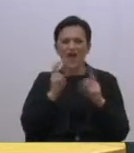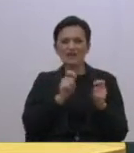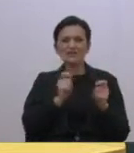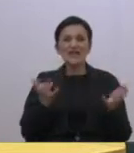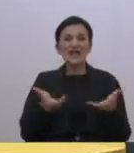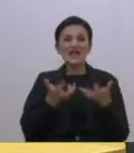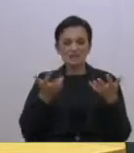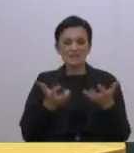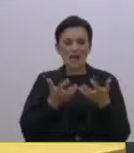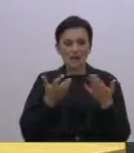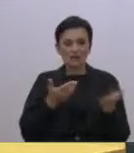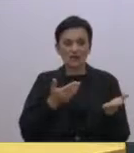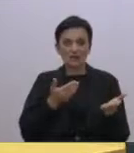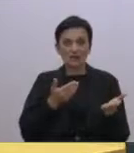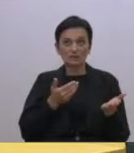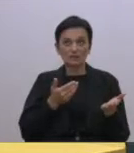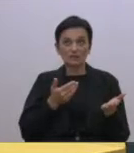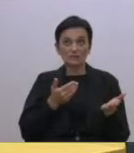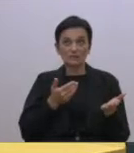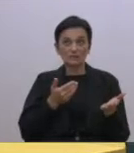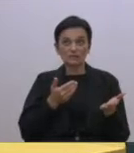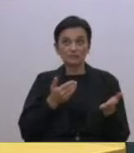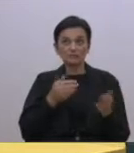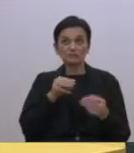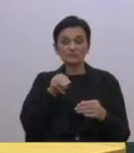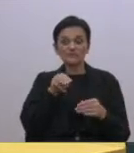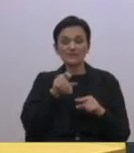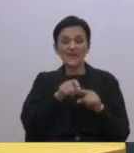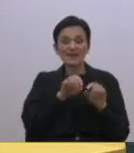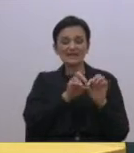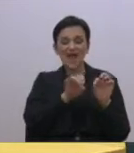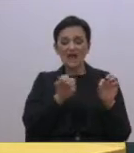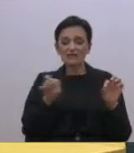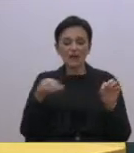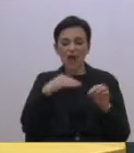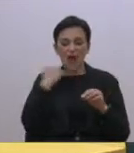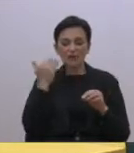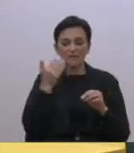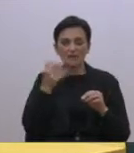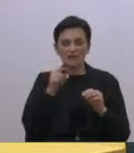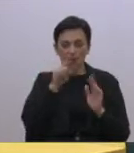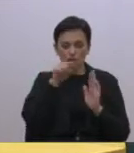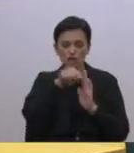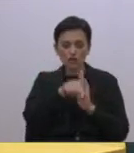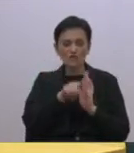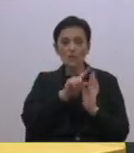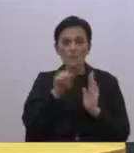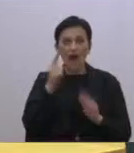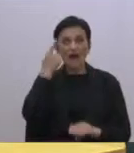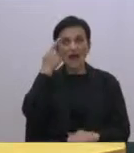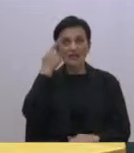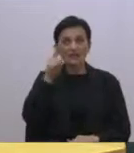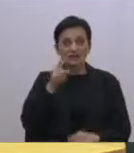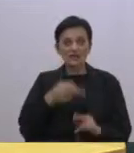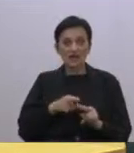ლიბერალებთან, ხო? ხო, ნუ რამდენად ისინი ამ ტერმინებში არ მინდა შევიდე, მაგრამ საბოლოო ჯამში იდეა მართლა ეგ არის.